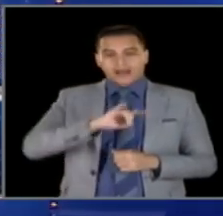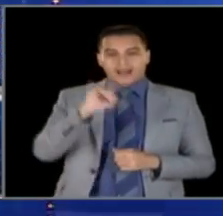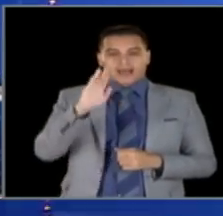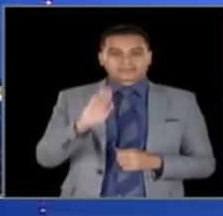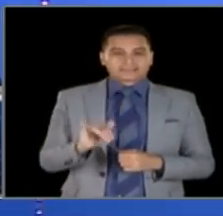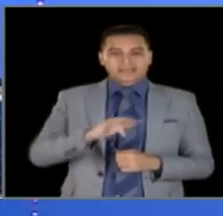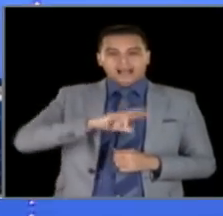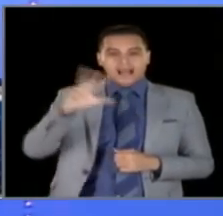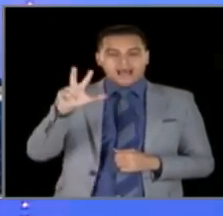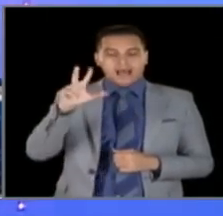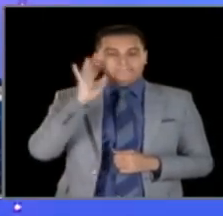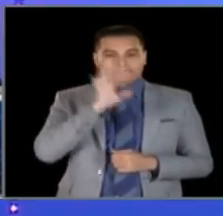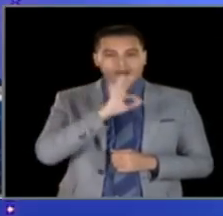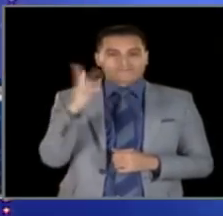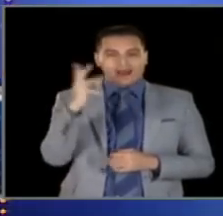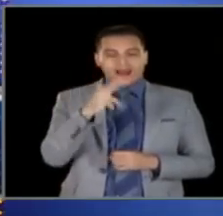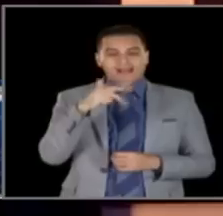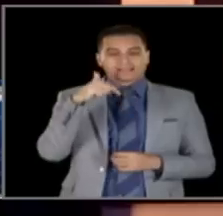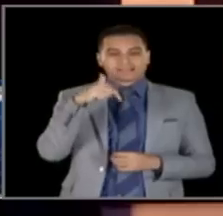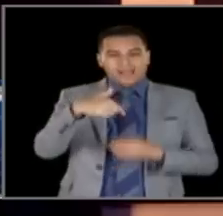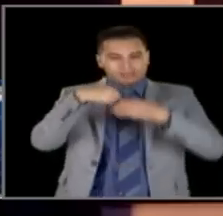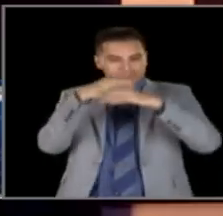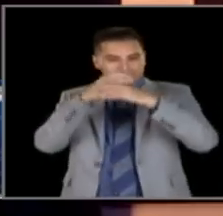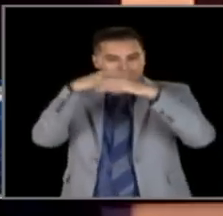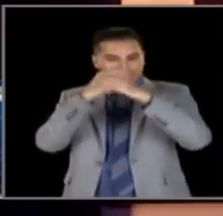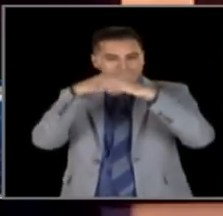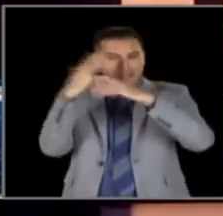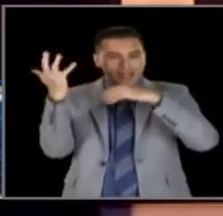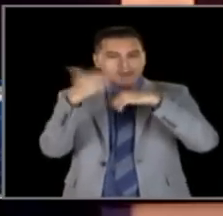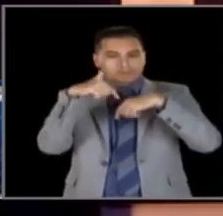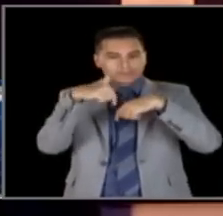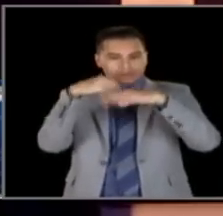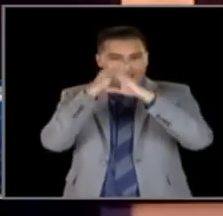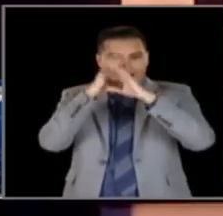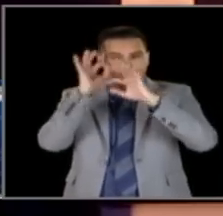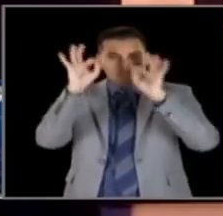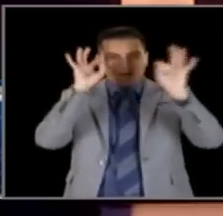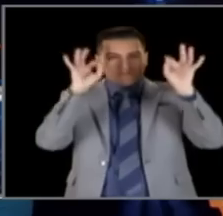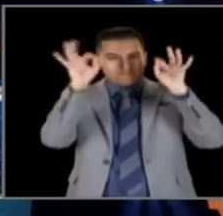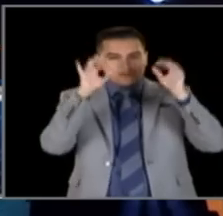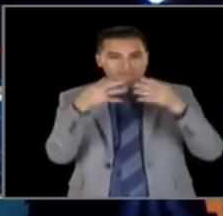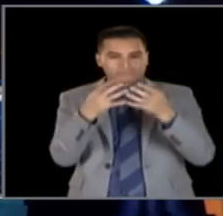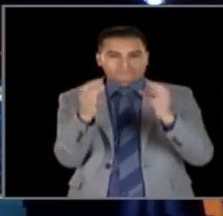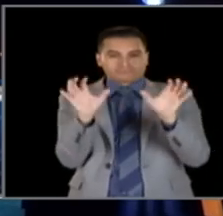يحتوي على 6 تلسكوبات بصريه.